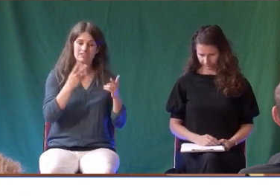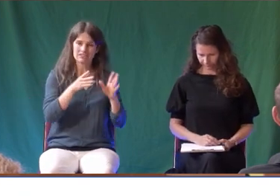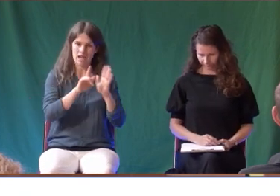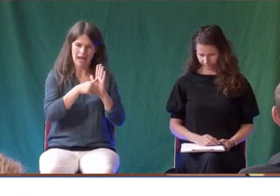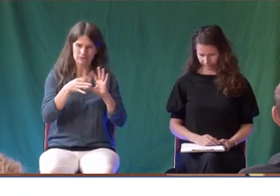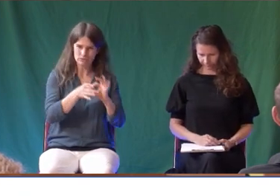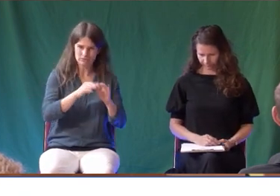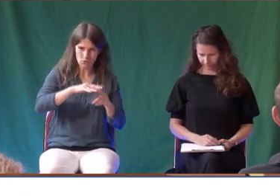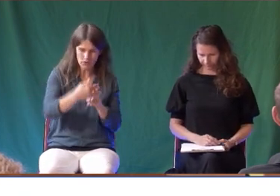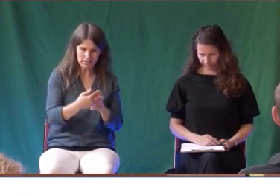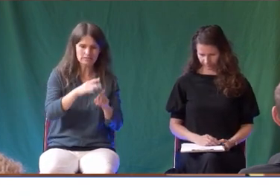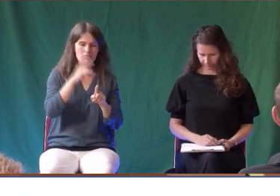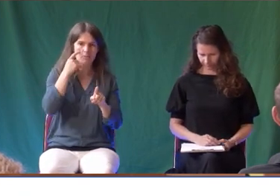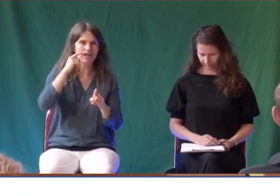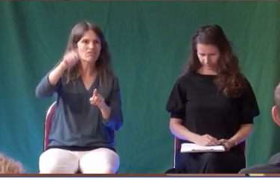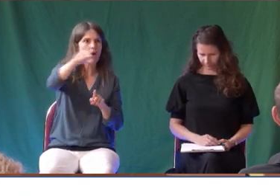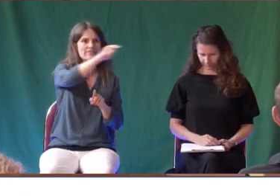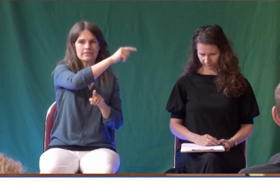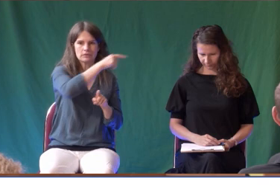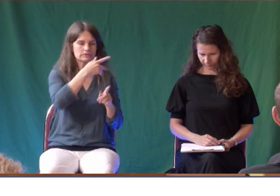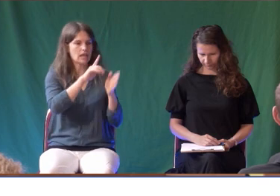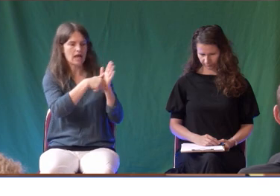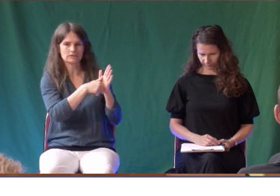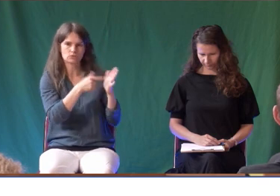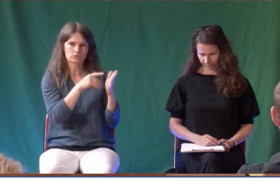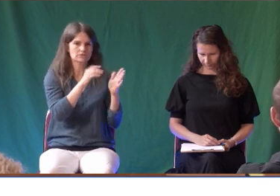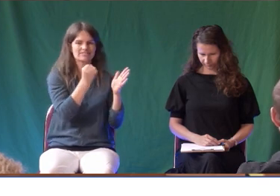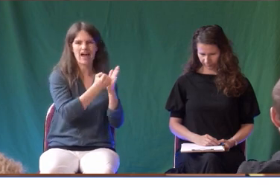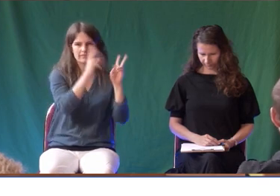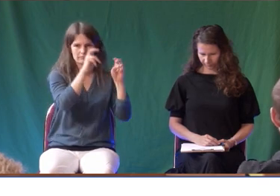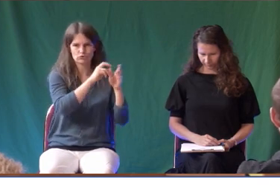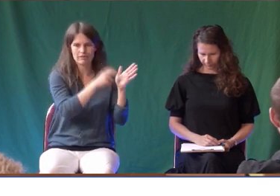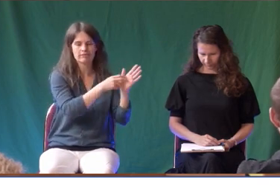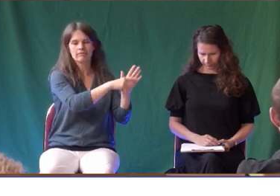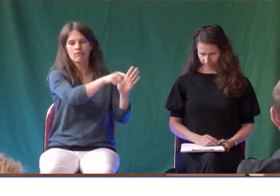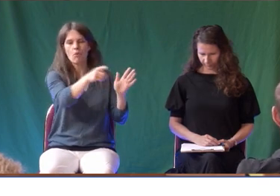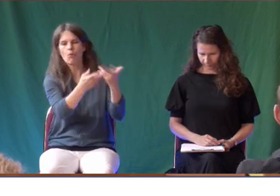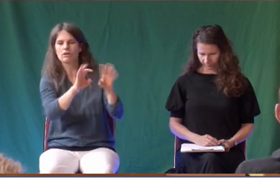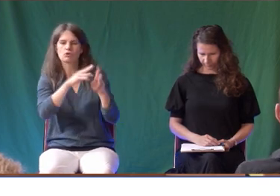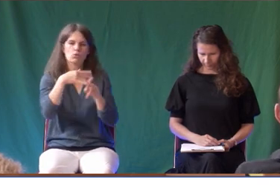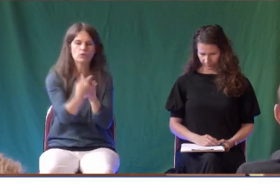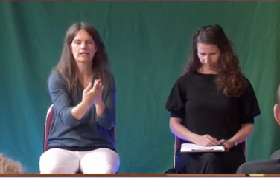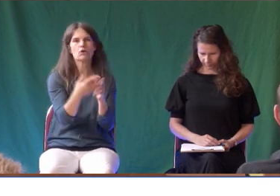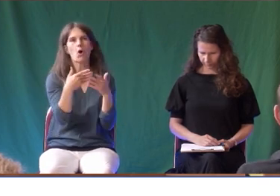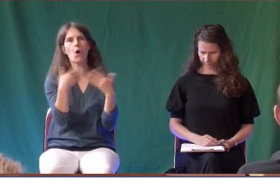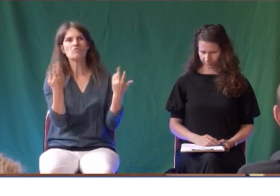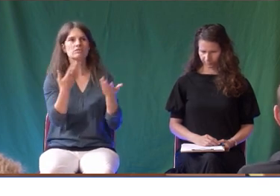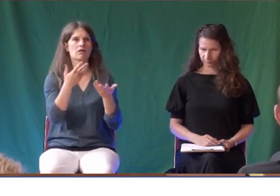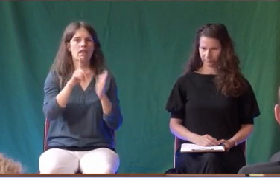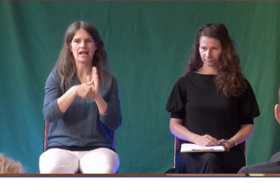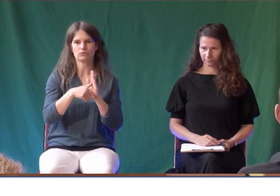derzeit über andere leistungstatbestände oder im Rahmen des offenen Leistungskataloges